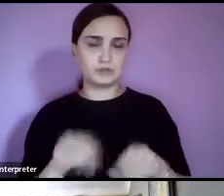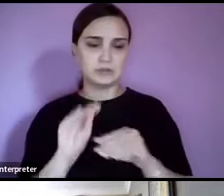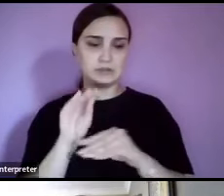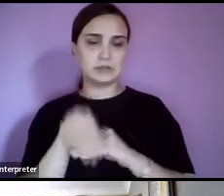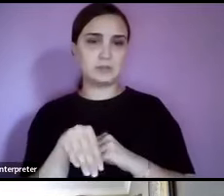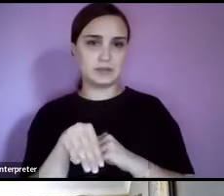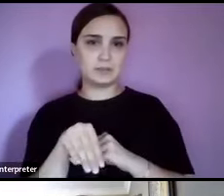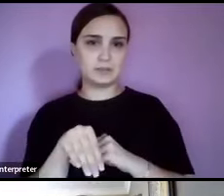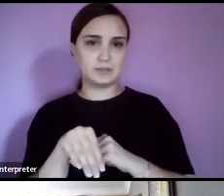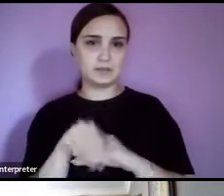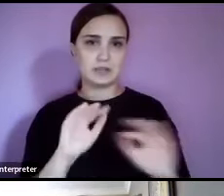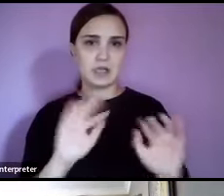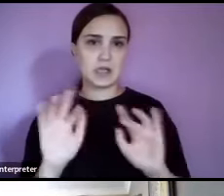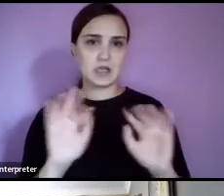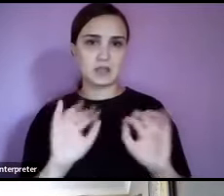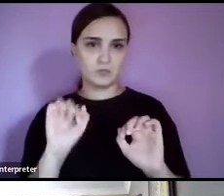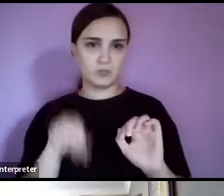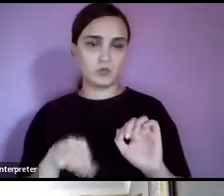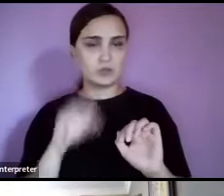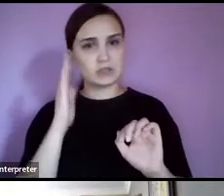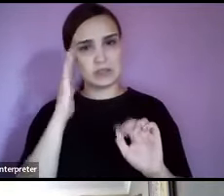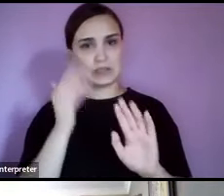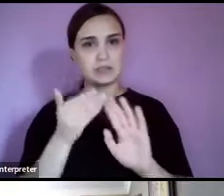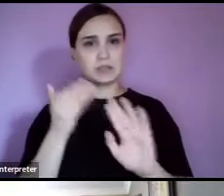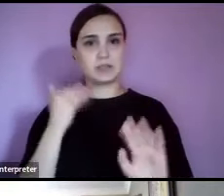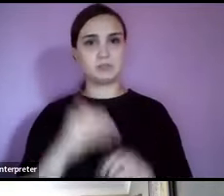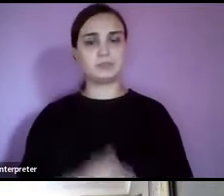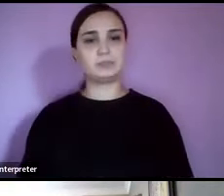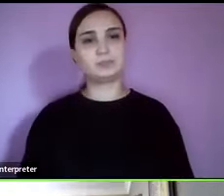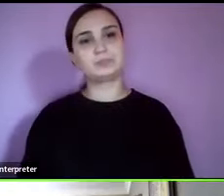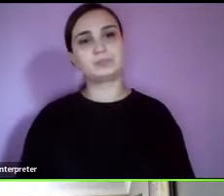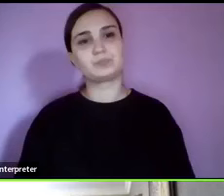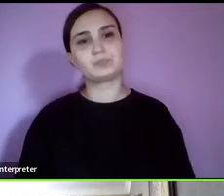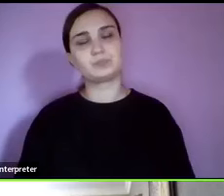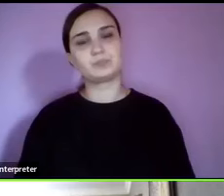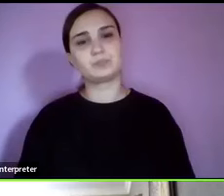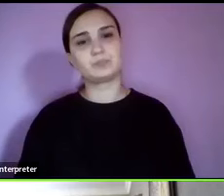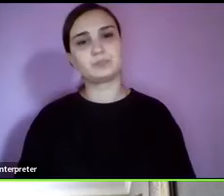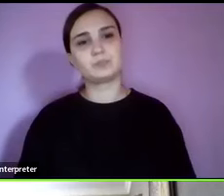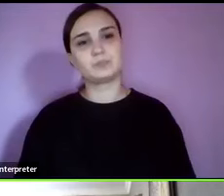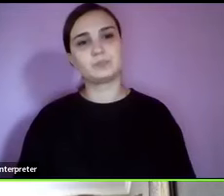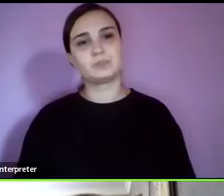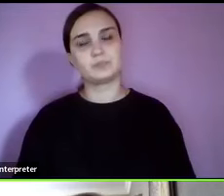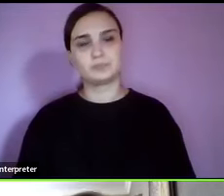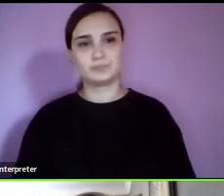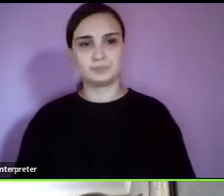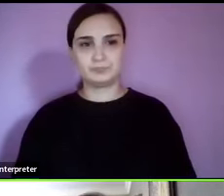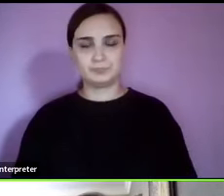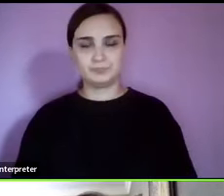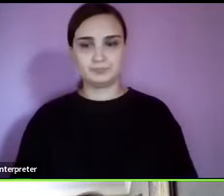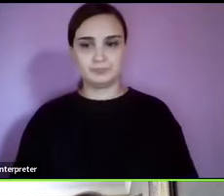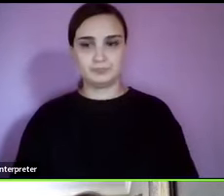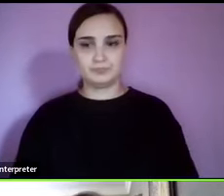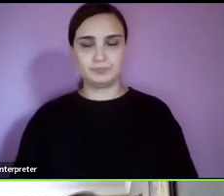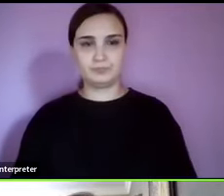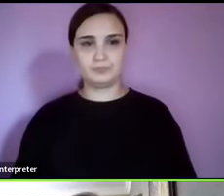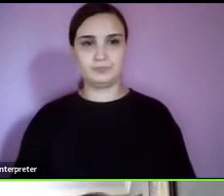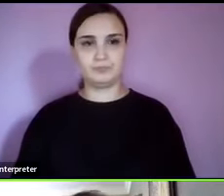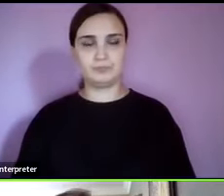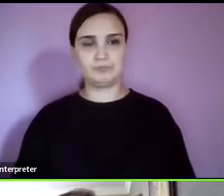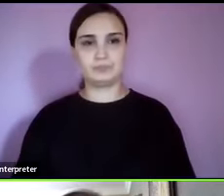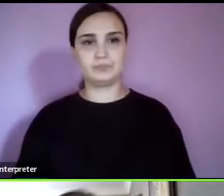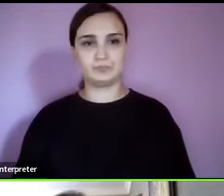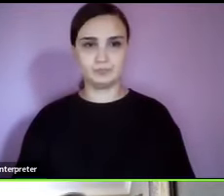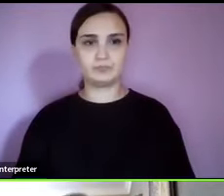დამატებითი აქტივობის ჩართვა ძილის წინ. It often takes a few weeks before children get into a routine,